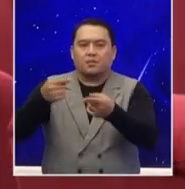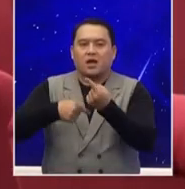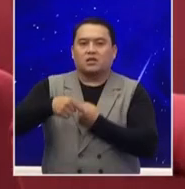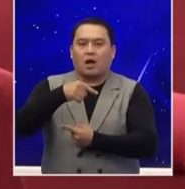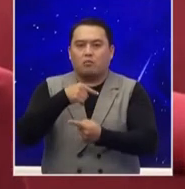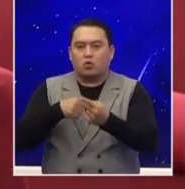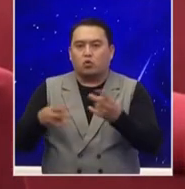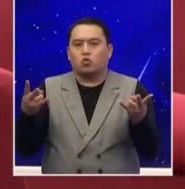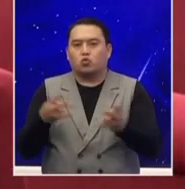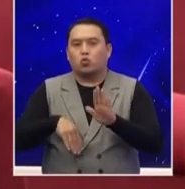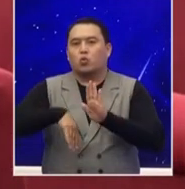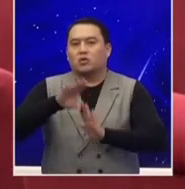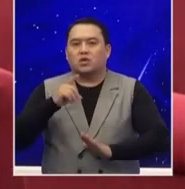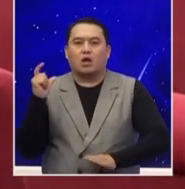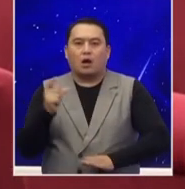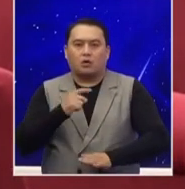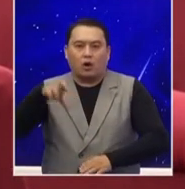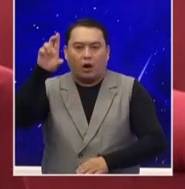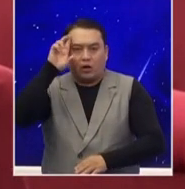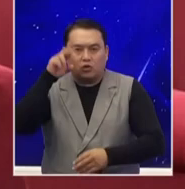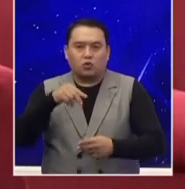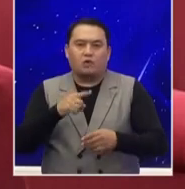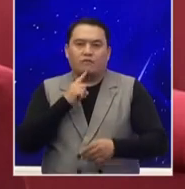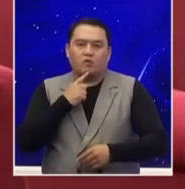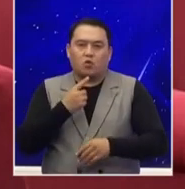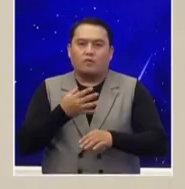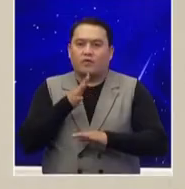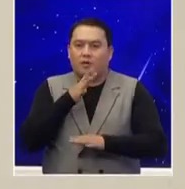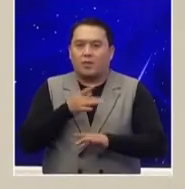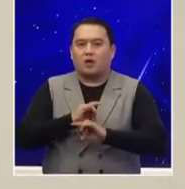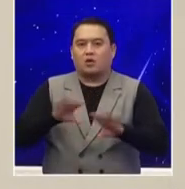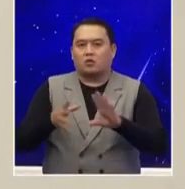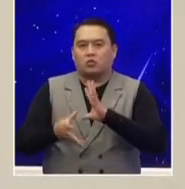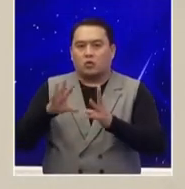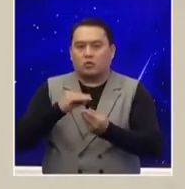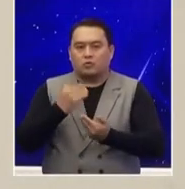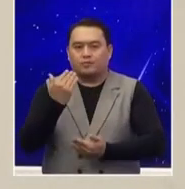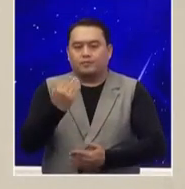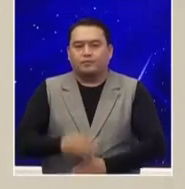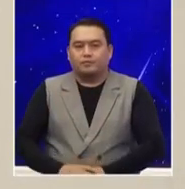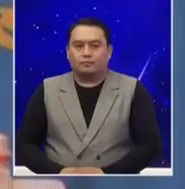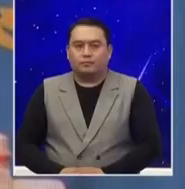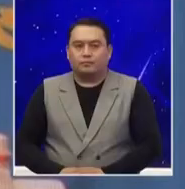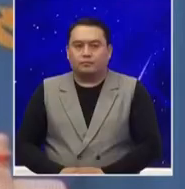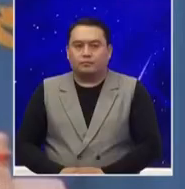это нужно и для улучшения экономики страны и в этот трудный момент подытожил он